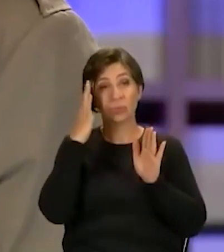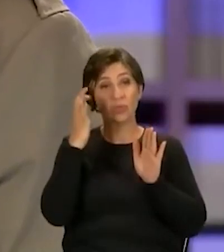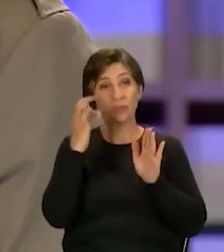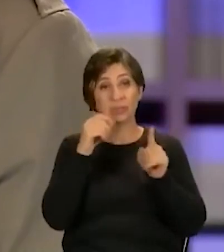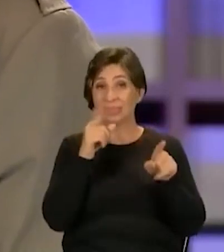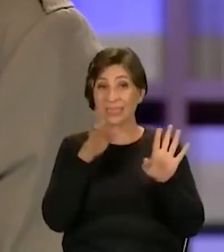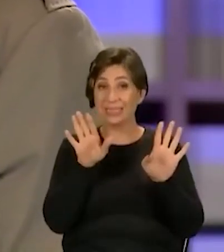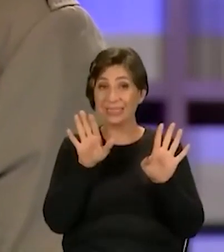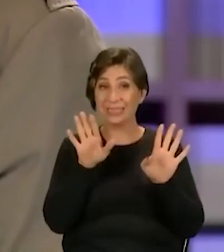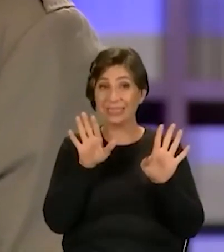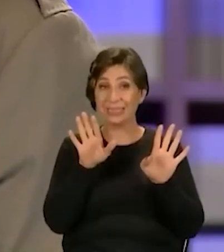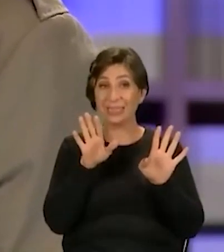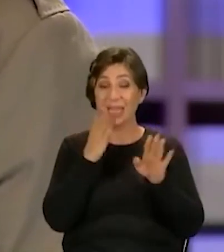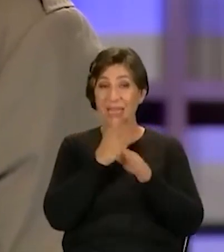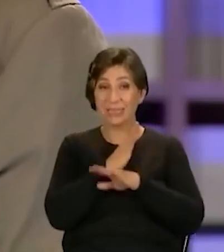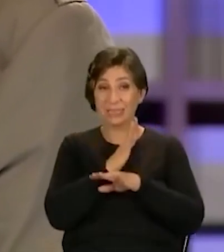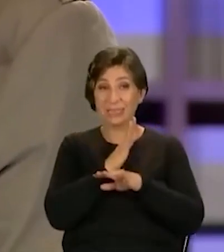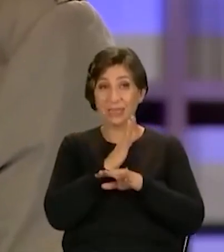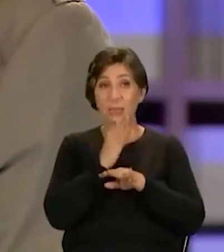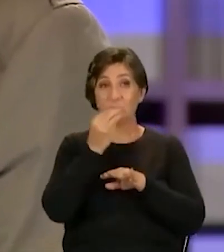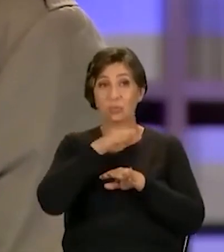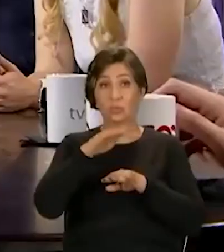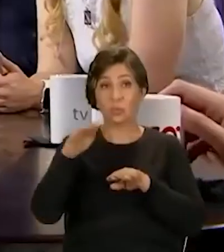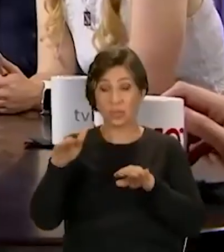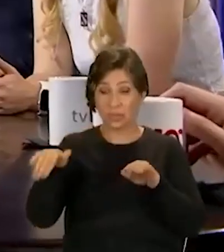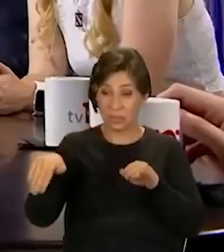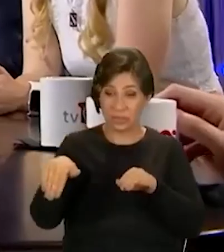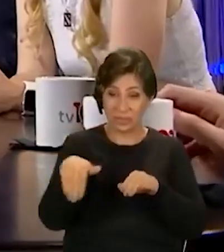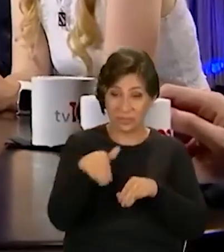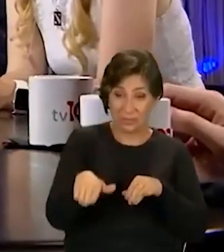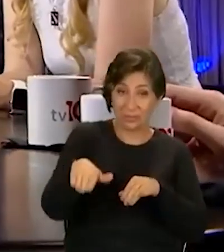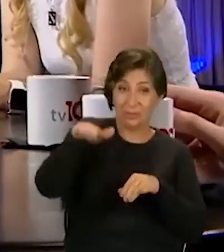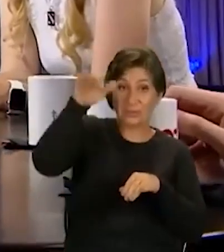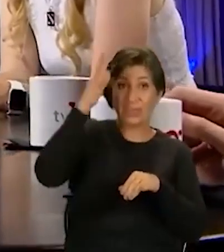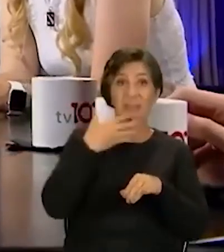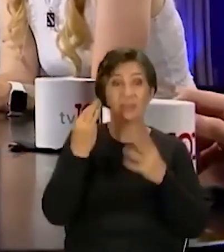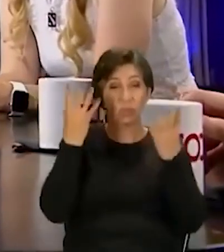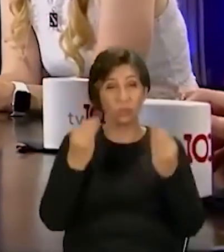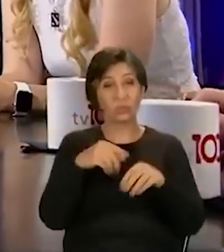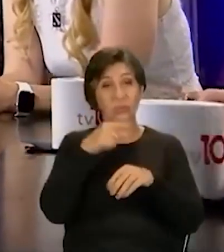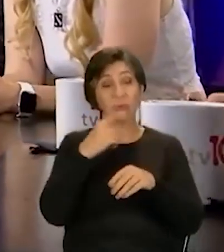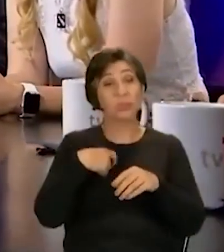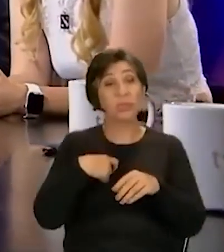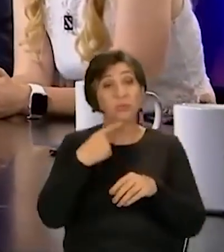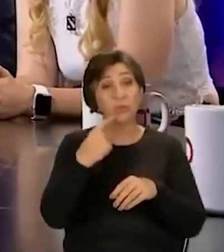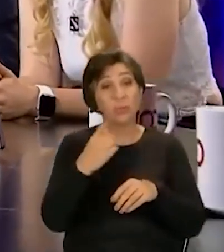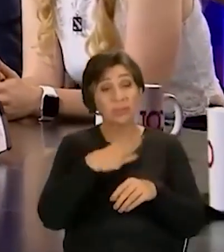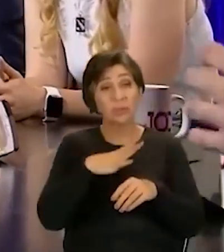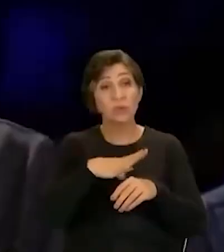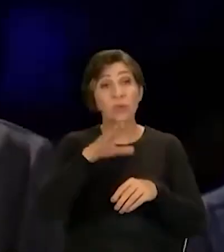olarak siz de değilsiniz. Yani aslında çocukluktan çıktığımızdan beri değiliz. Hatta bunu özellikle söylemek istiyorum.